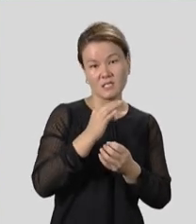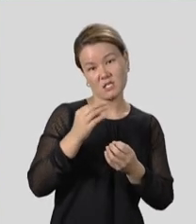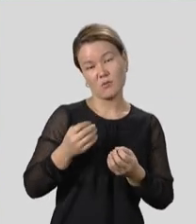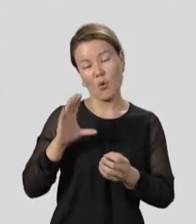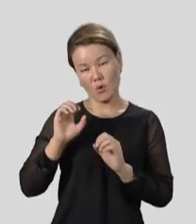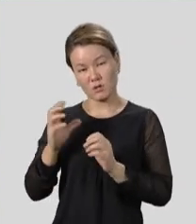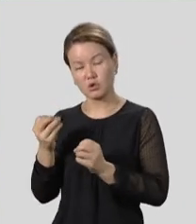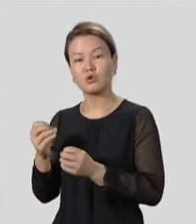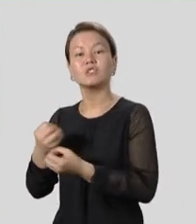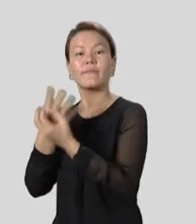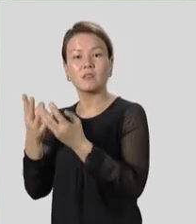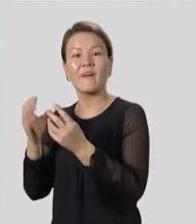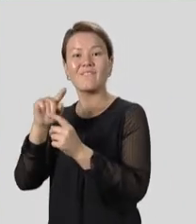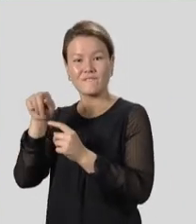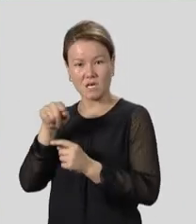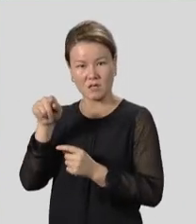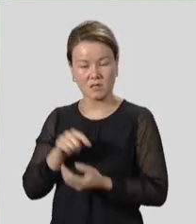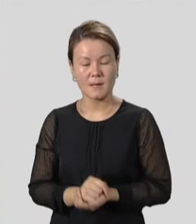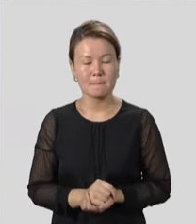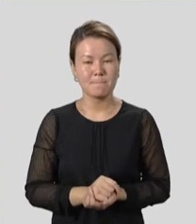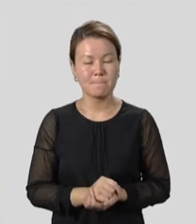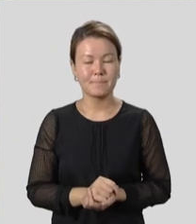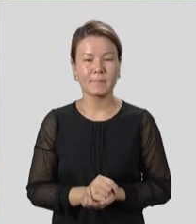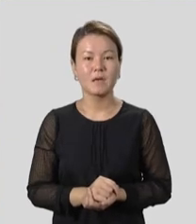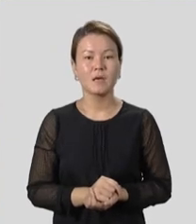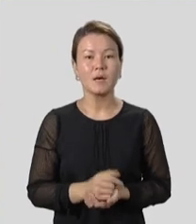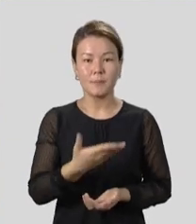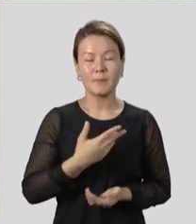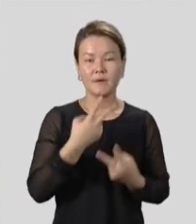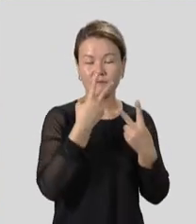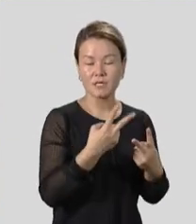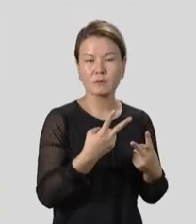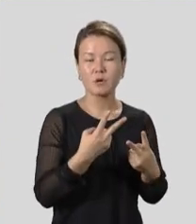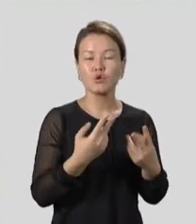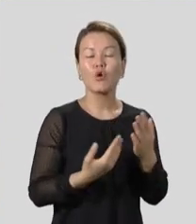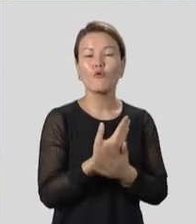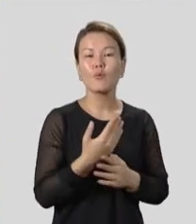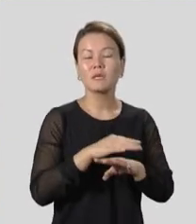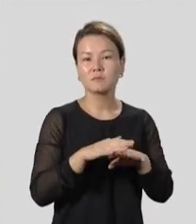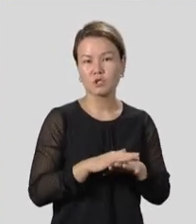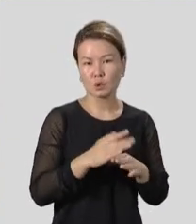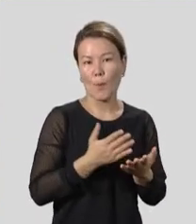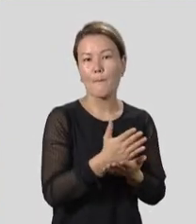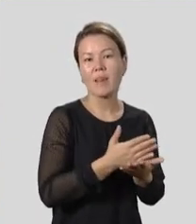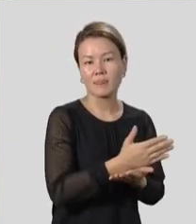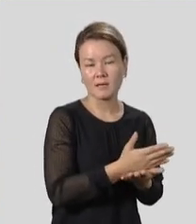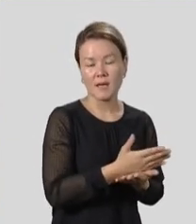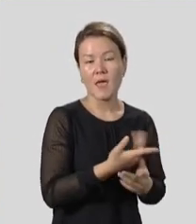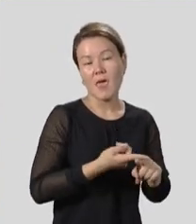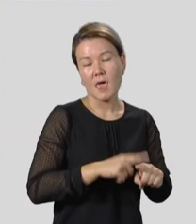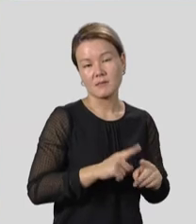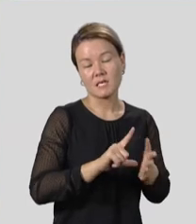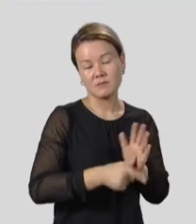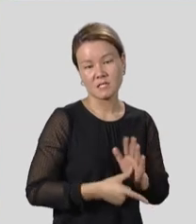иногда говорят математики. И мы видим новую математическую модель. Эта геометрическая